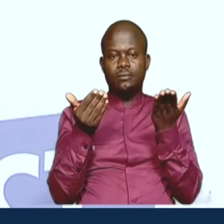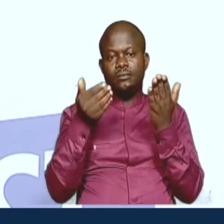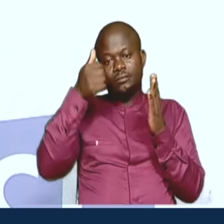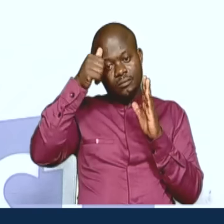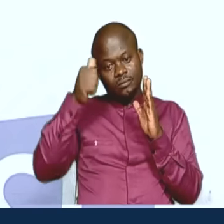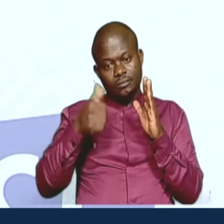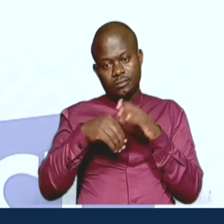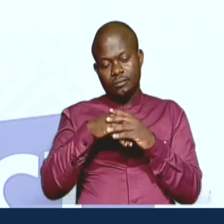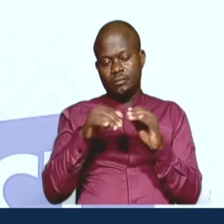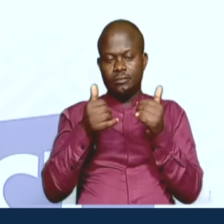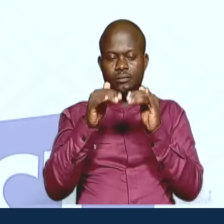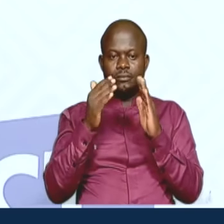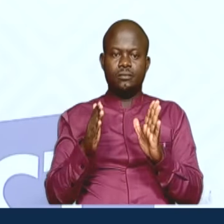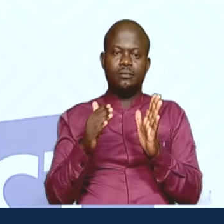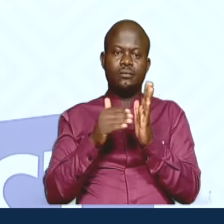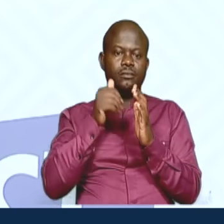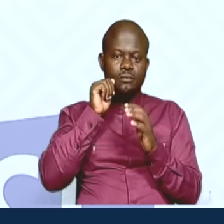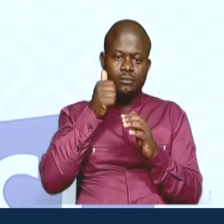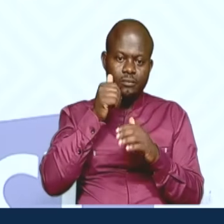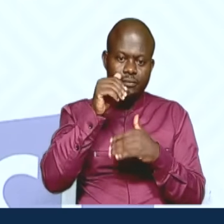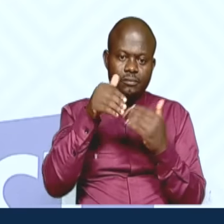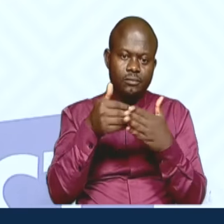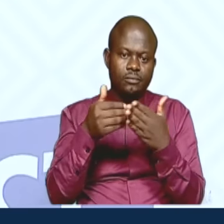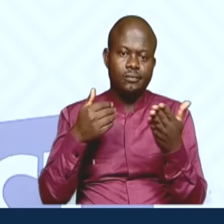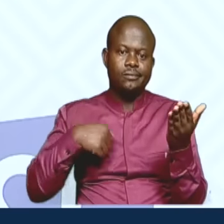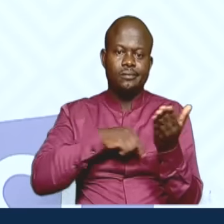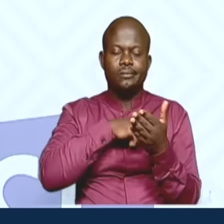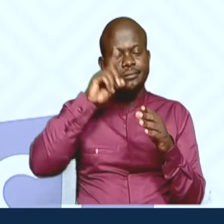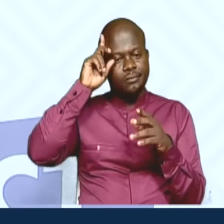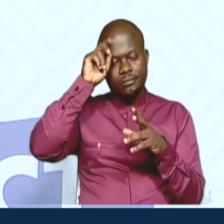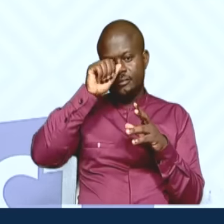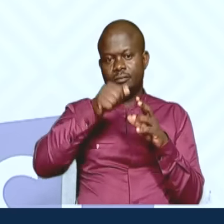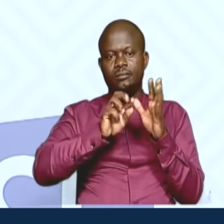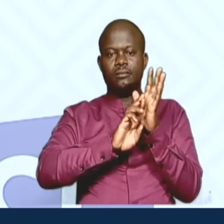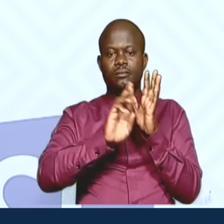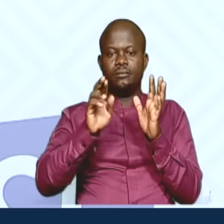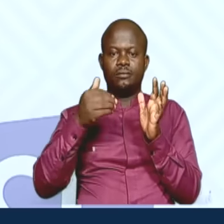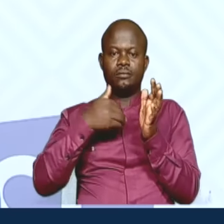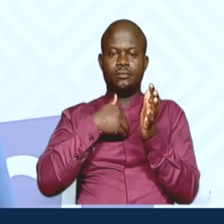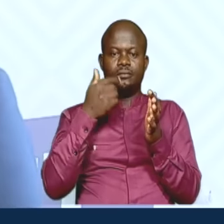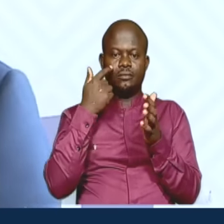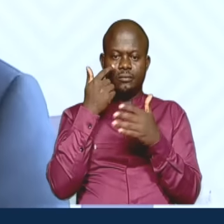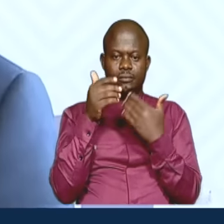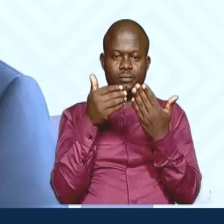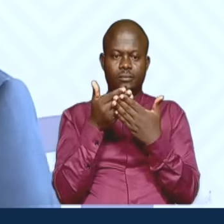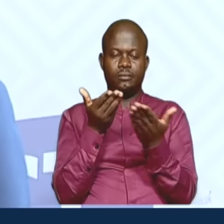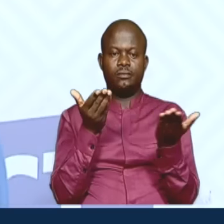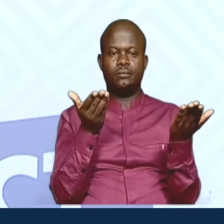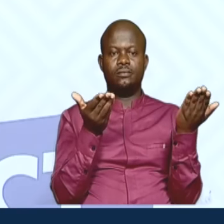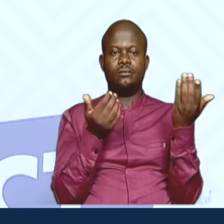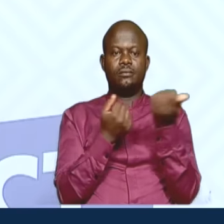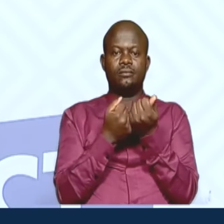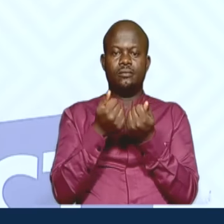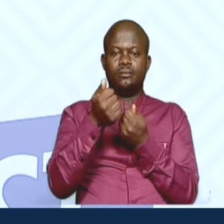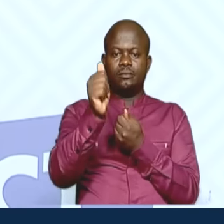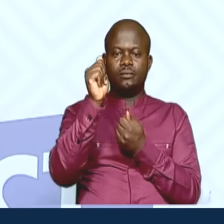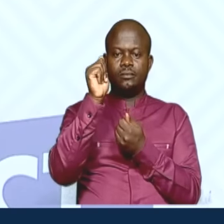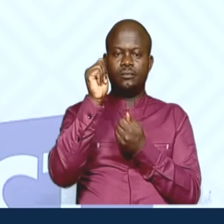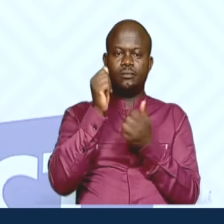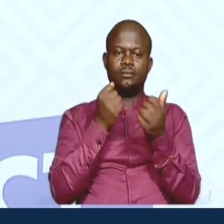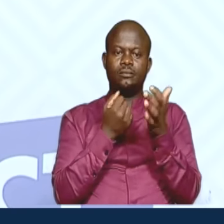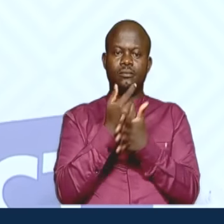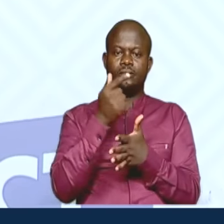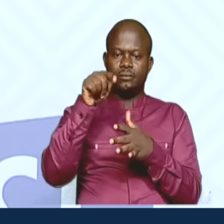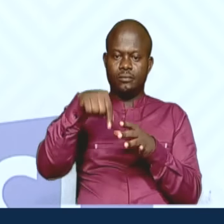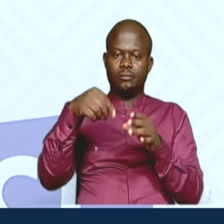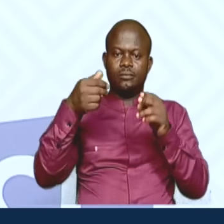ubuhanga mu kuyikina ejo n'ejo bundi tukagira abandi badasha kuduhagararira harimo no kuba niyo nkunga yabo ituma hano habasha